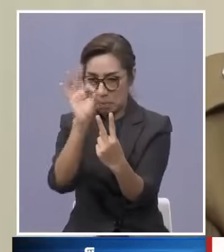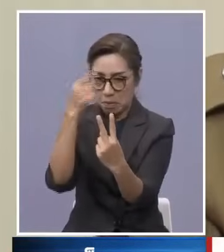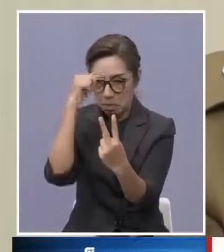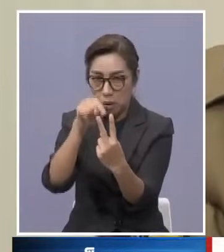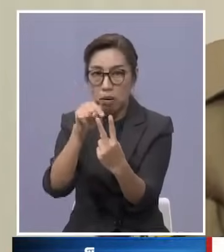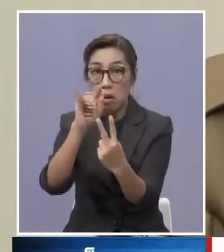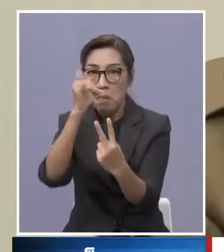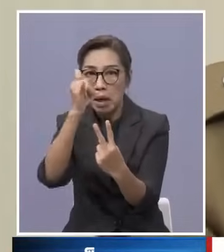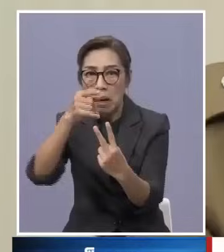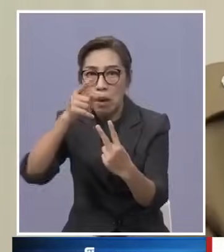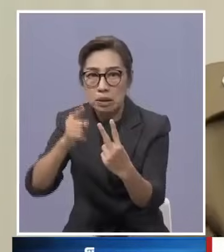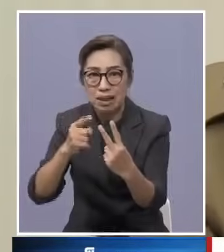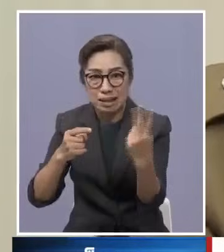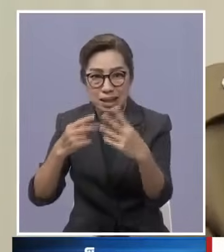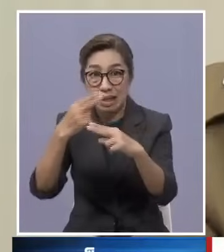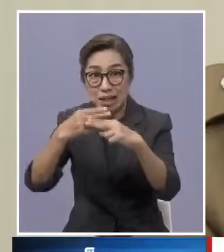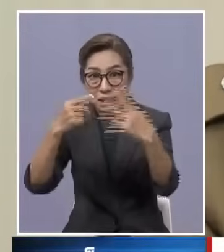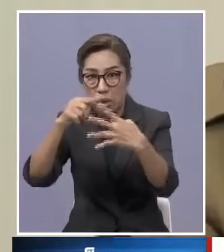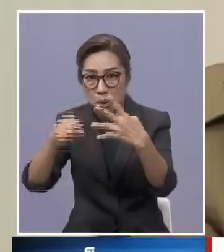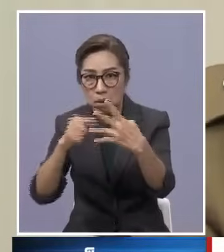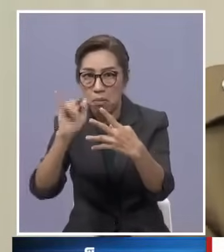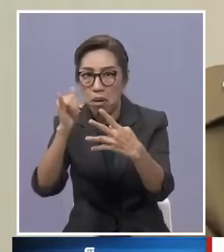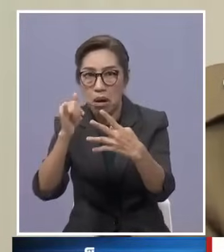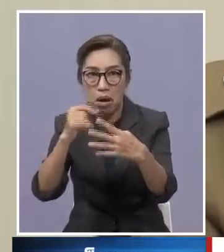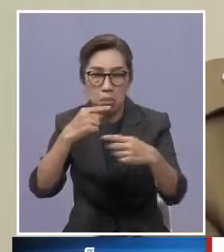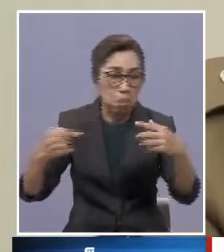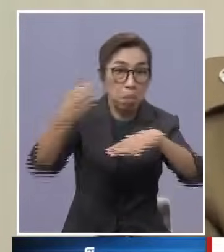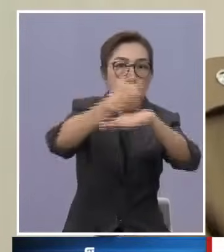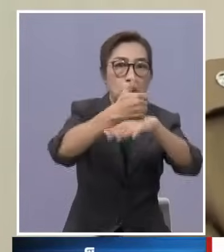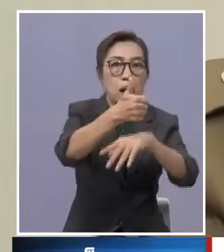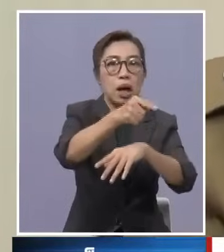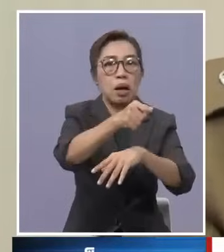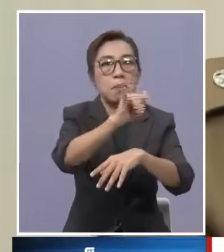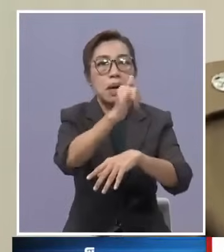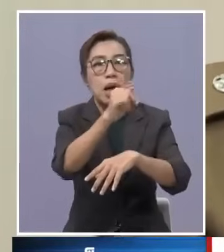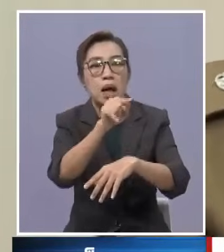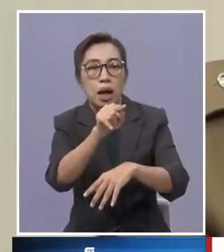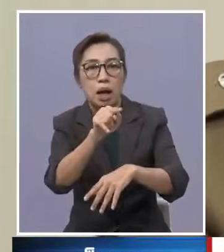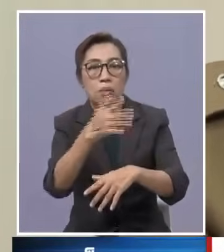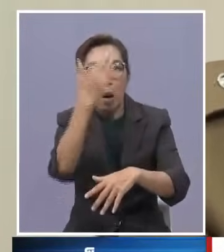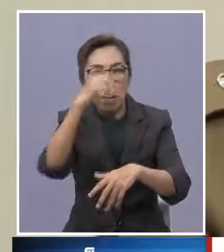เป็นคนซึ่งไม่ได้มีชื่ออยู่กับการวิเคราะห์เลยขึ้นมาก่อนเพื่อลดกระแสแรงต้านของสังคมก็ได้ ครับ